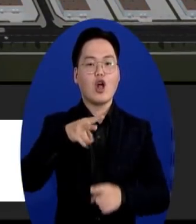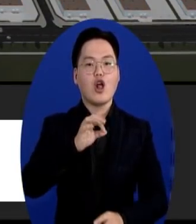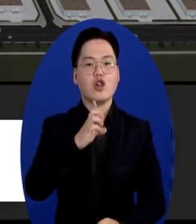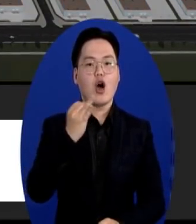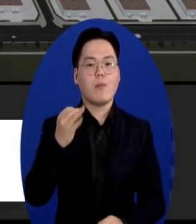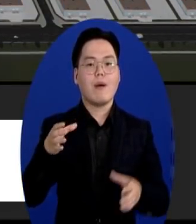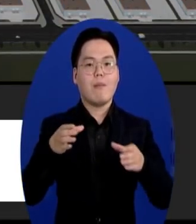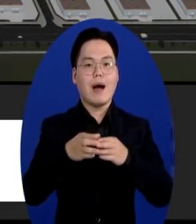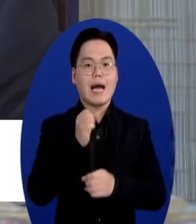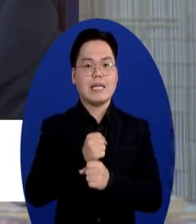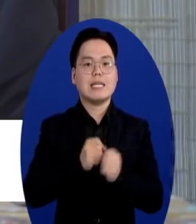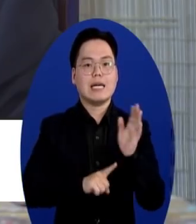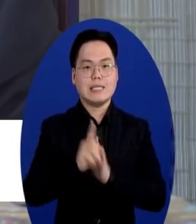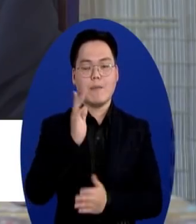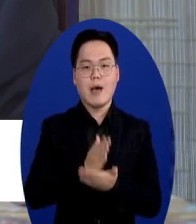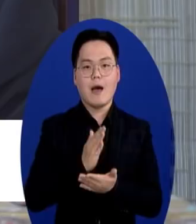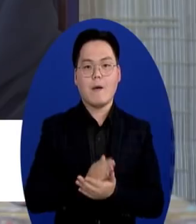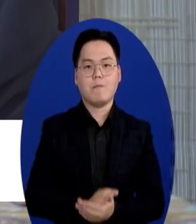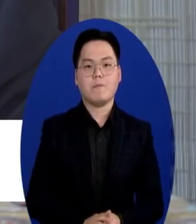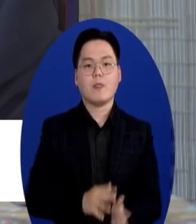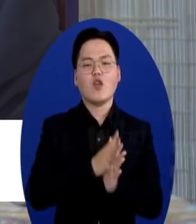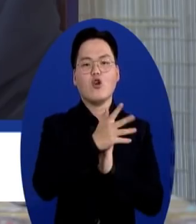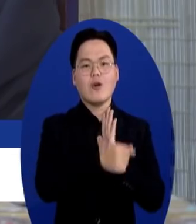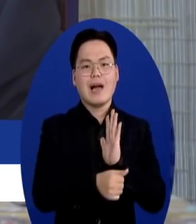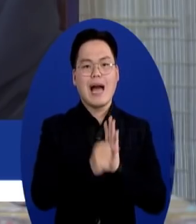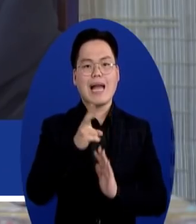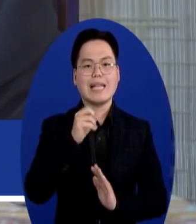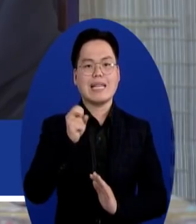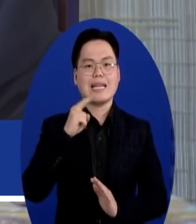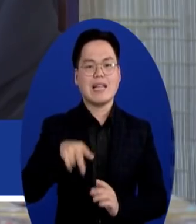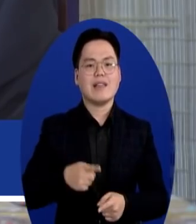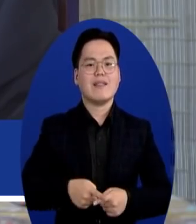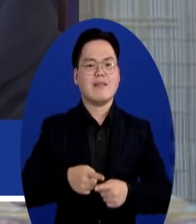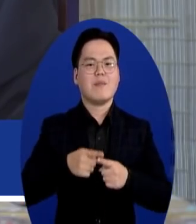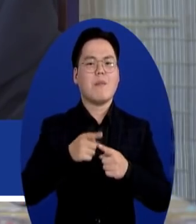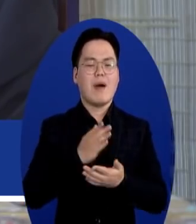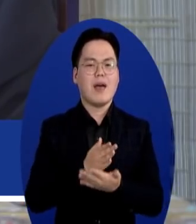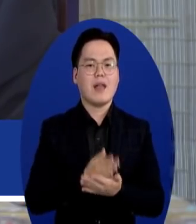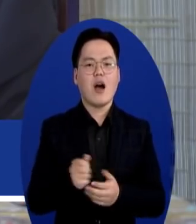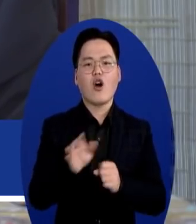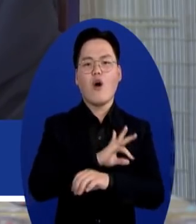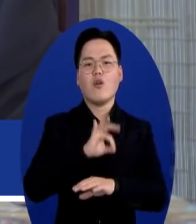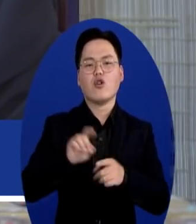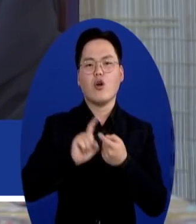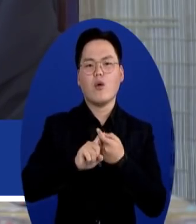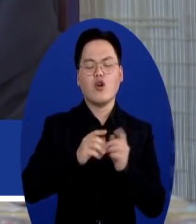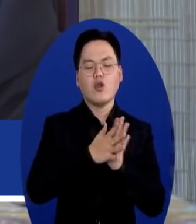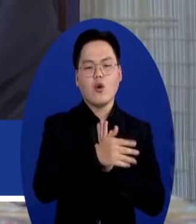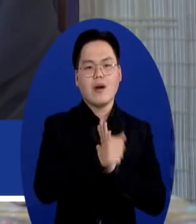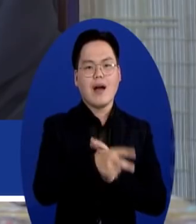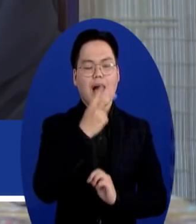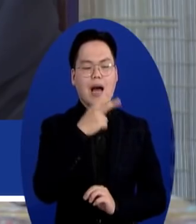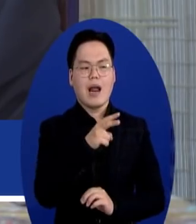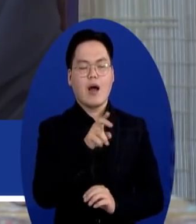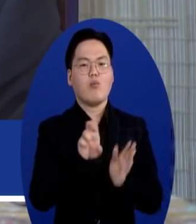ажиллаж эхэлжээ. Төсвийн алдагдал өндөр байгаа. Дээрэс нь энэ ковид энтертэй энэ үед бол дан ганц төсвийг хараад суух бол үнэхээр